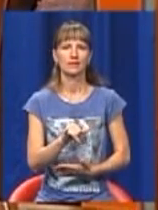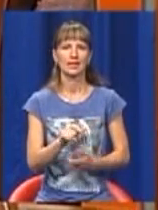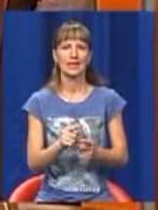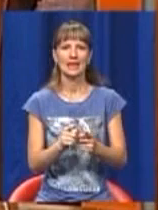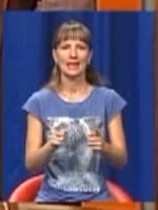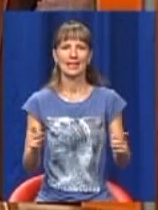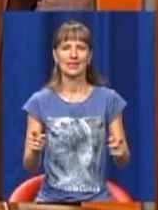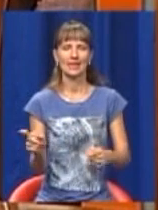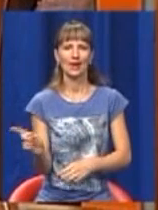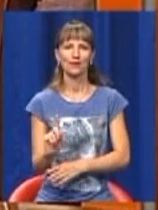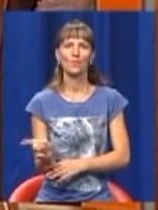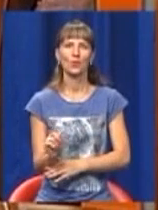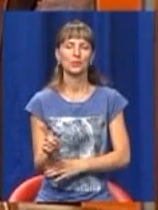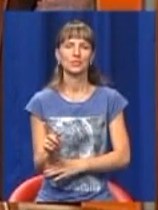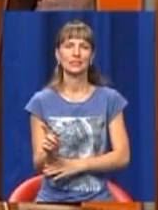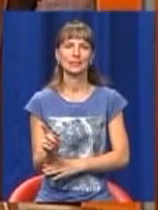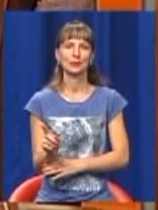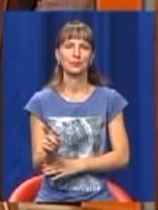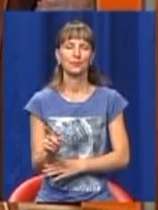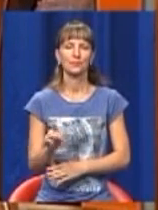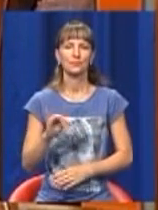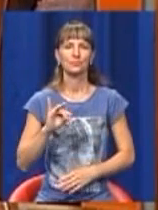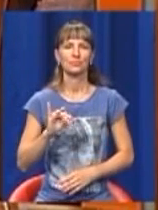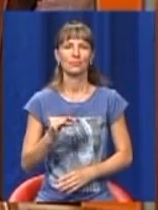длинний хвост і